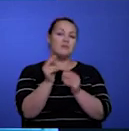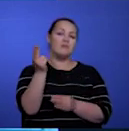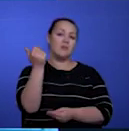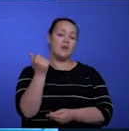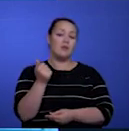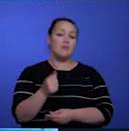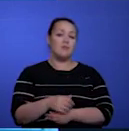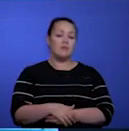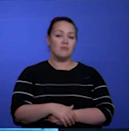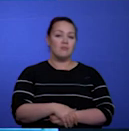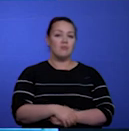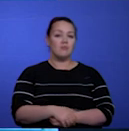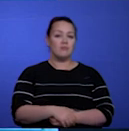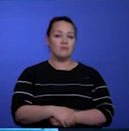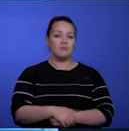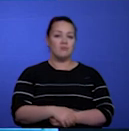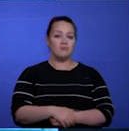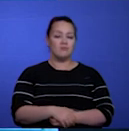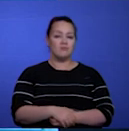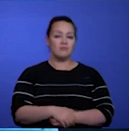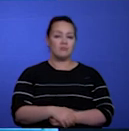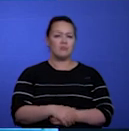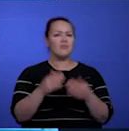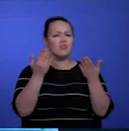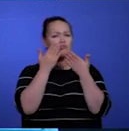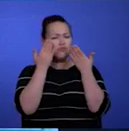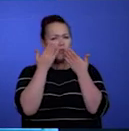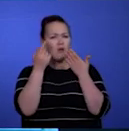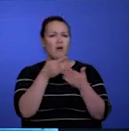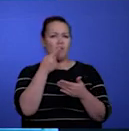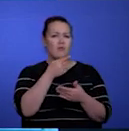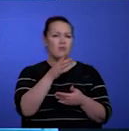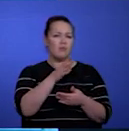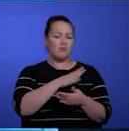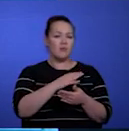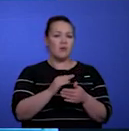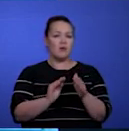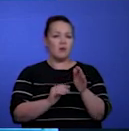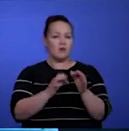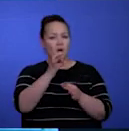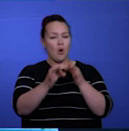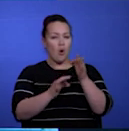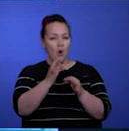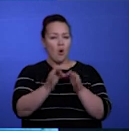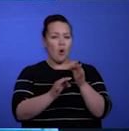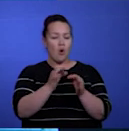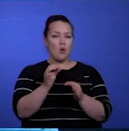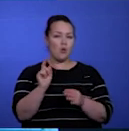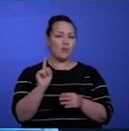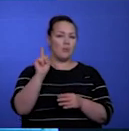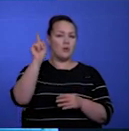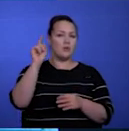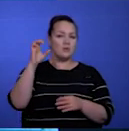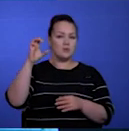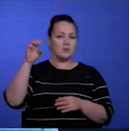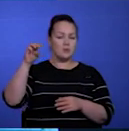мы говорили об этом на уроках чтения посвящены дню космонавтики искусственный спутник земли